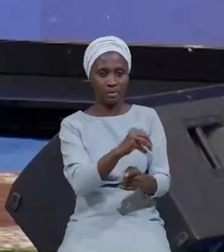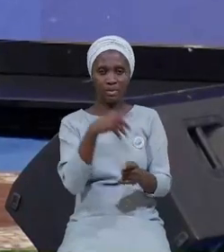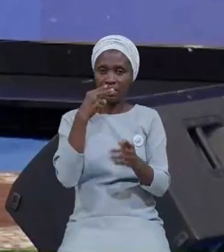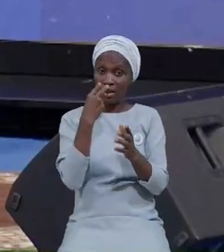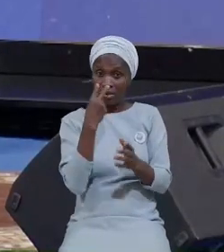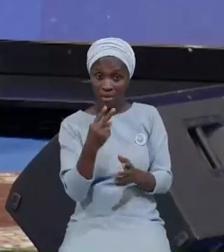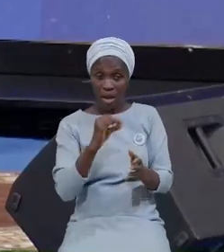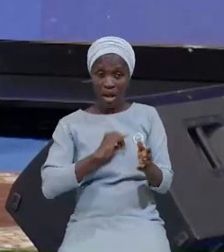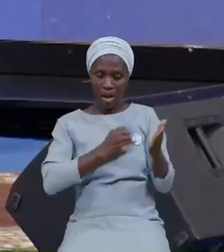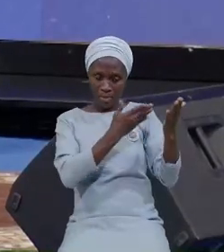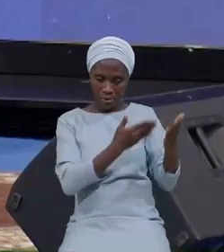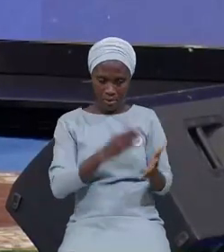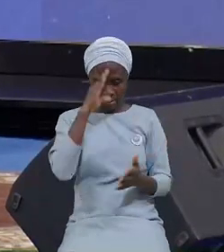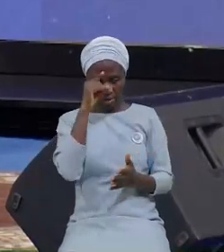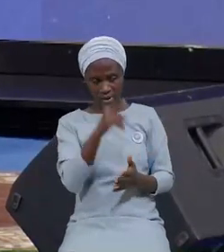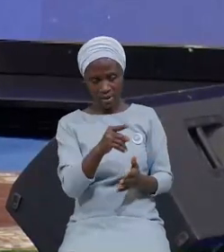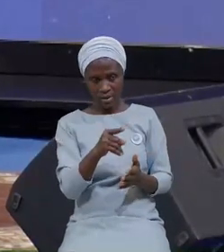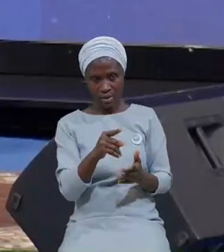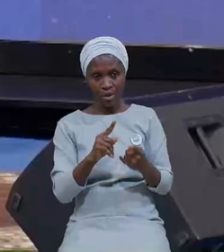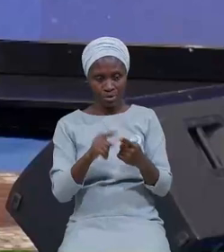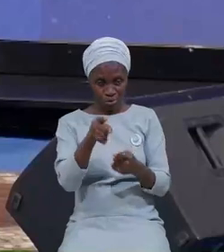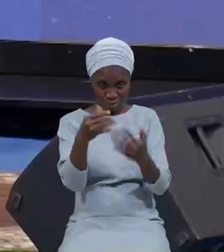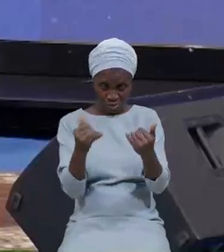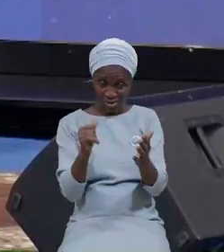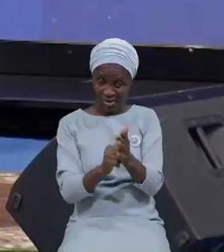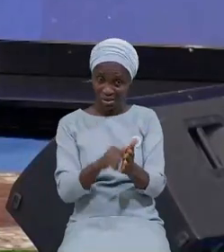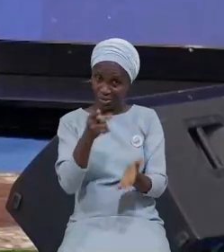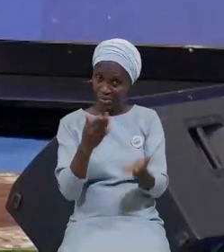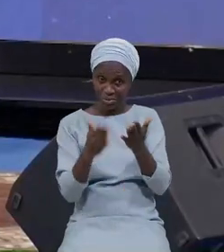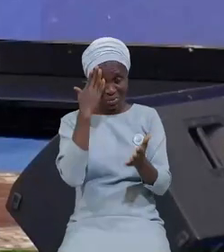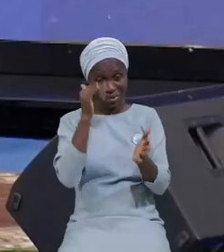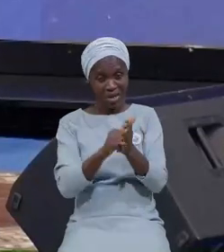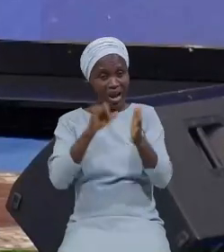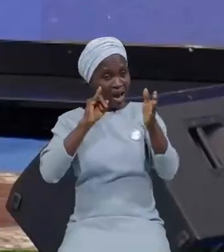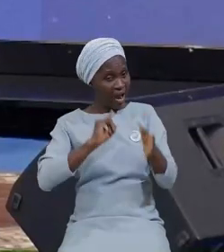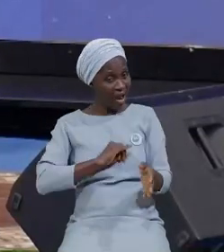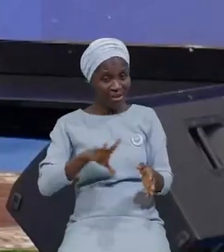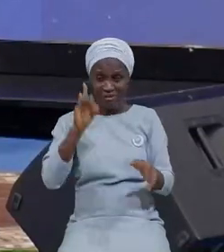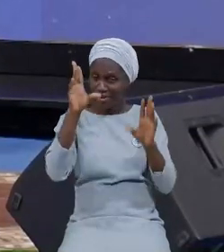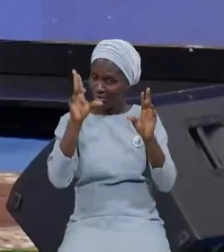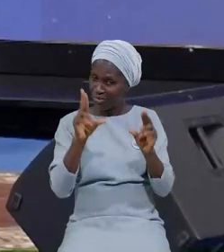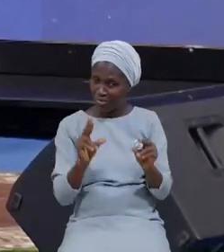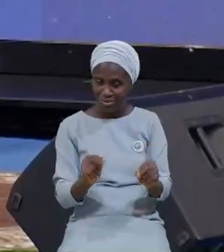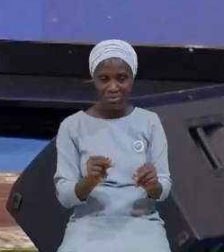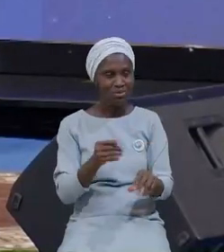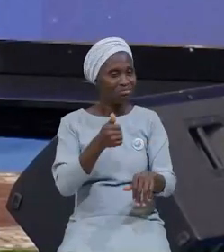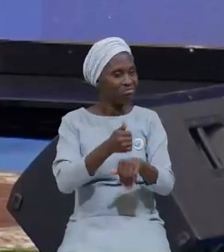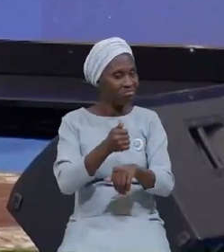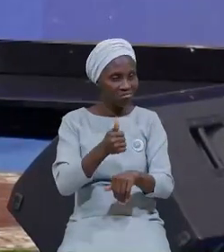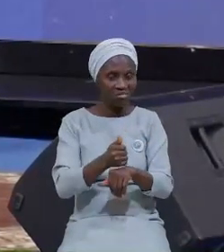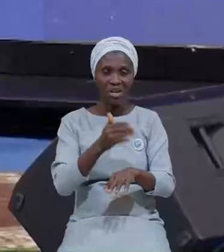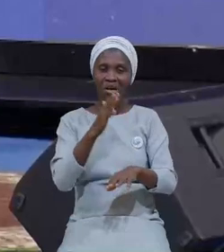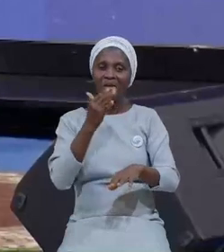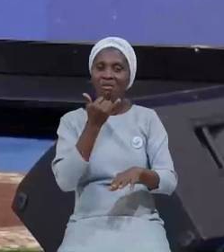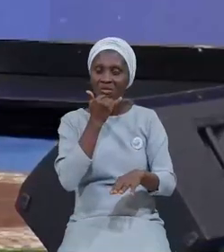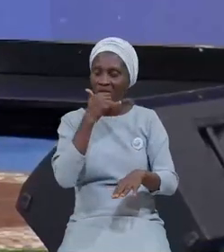je vous l'amène dehors afin que vous sachiez que je ne trouve en lui aucun crime